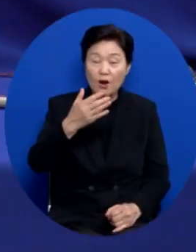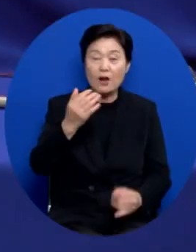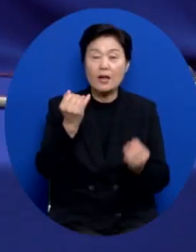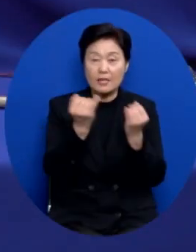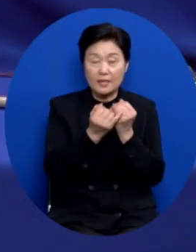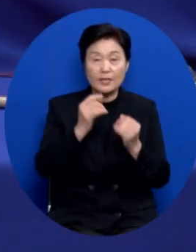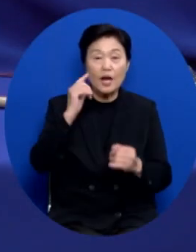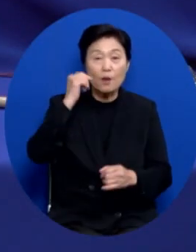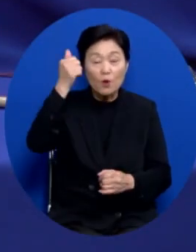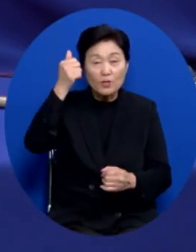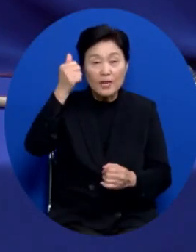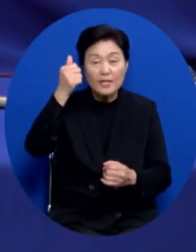예정입니다 22회 총